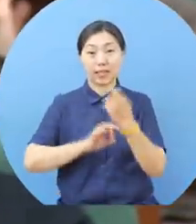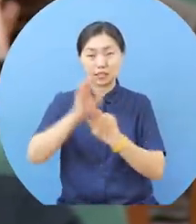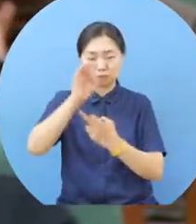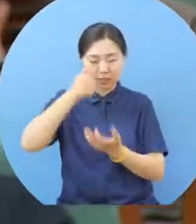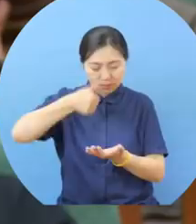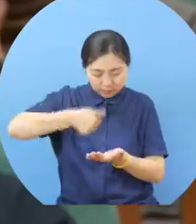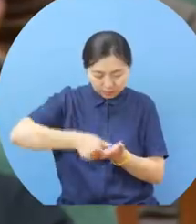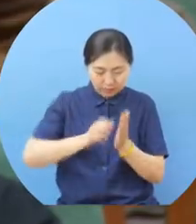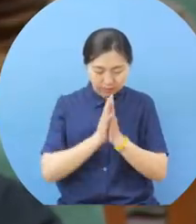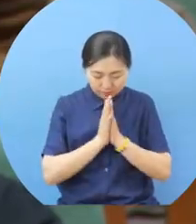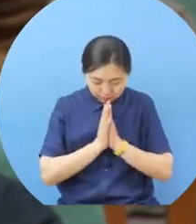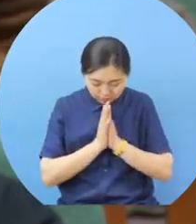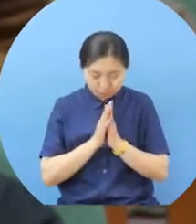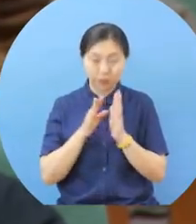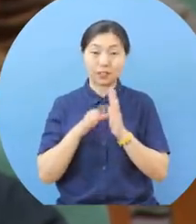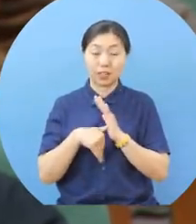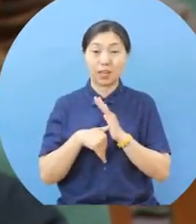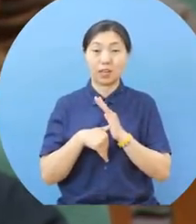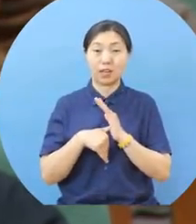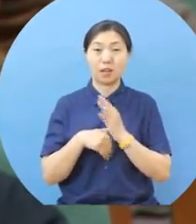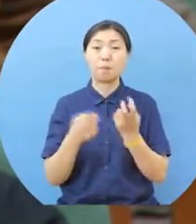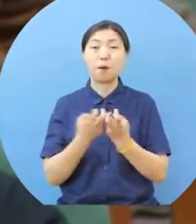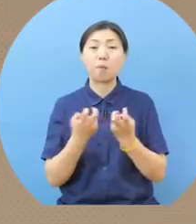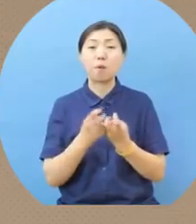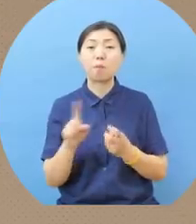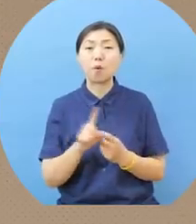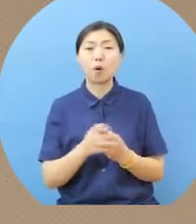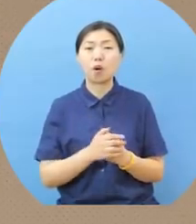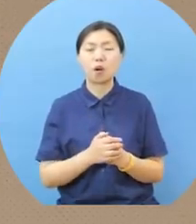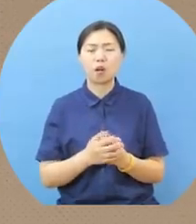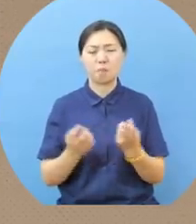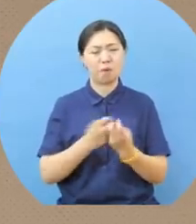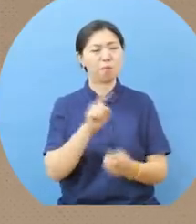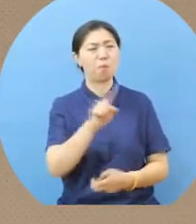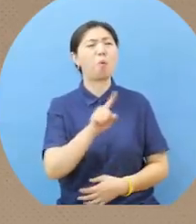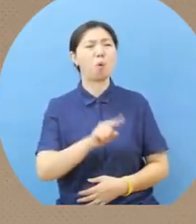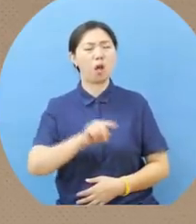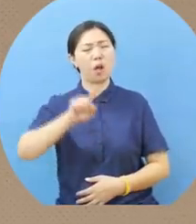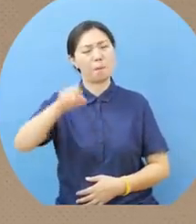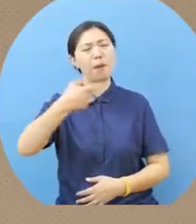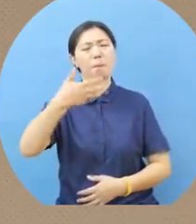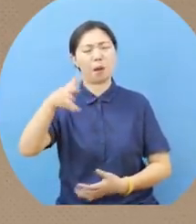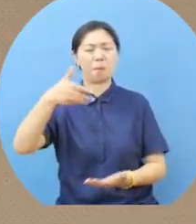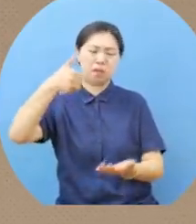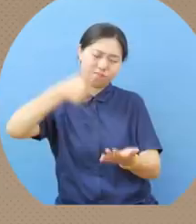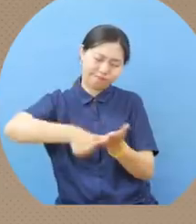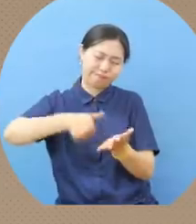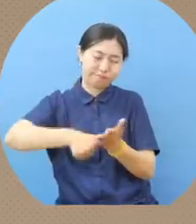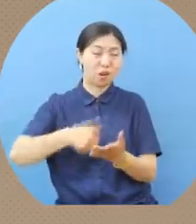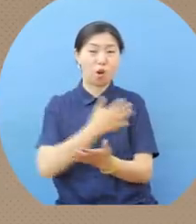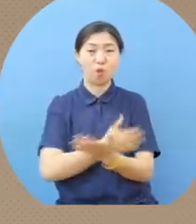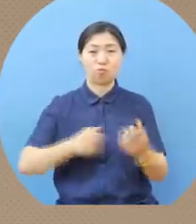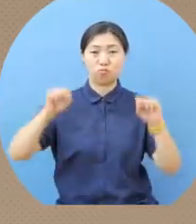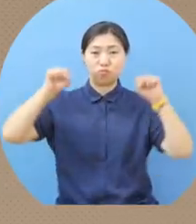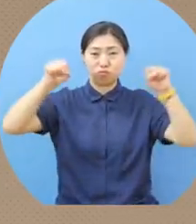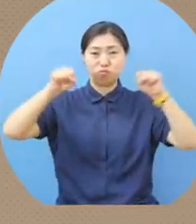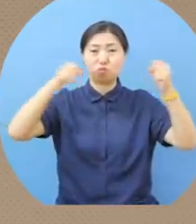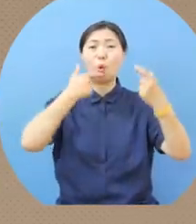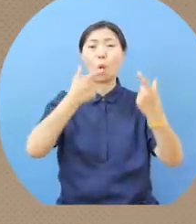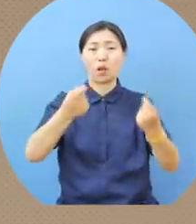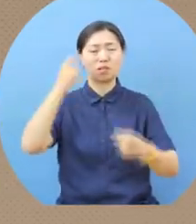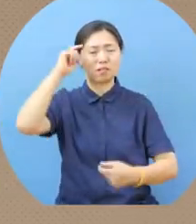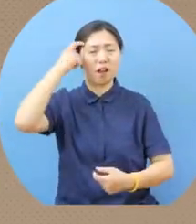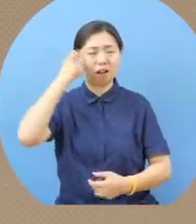기도 할 때 의 제가 어떻게 얘기가 또 끼기도 하고 누려 108배 하면 내지 운동성 아 그냥